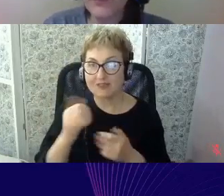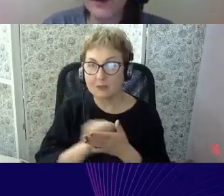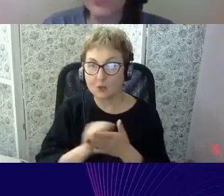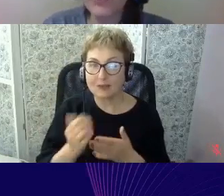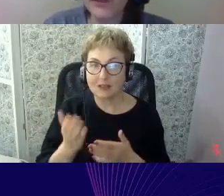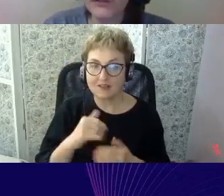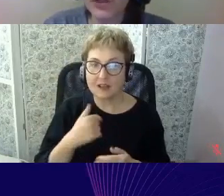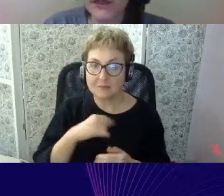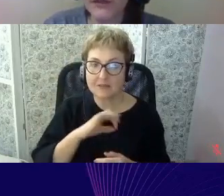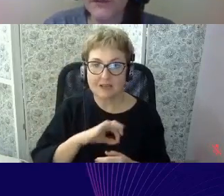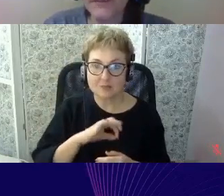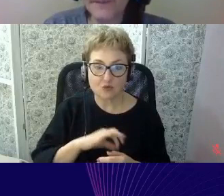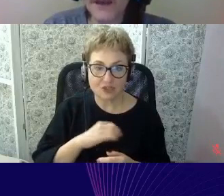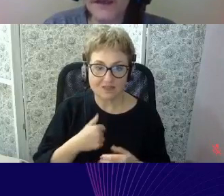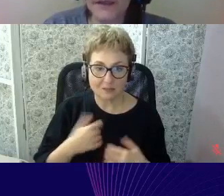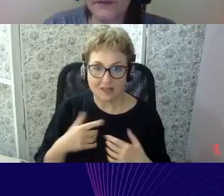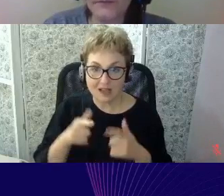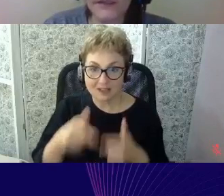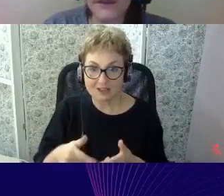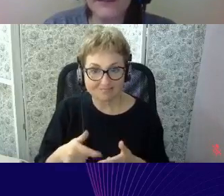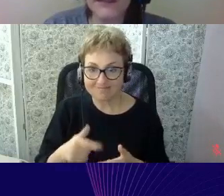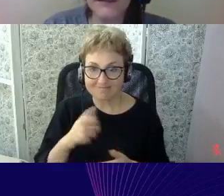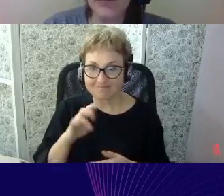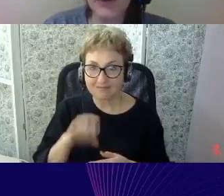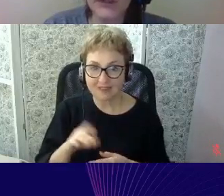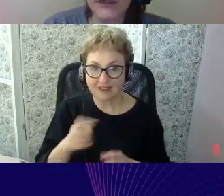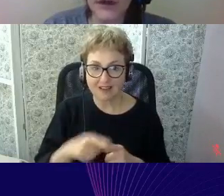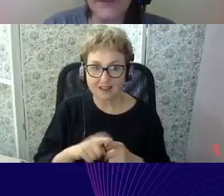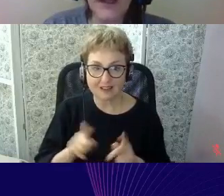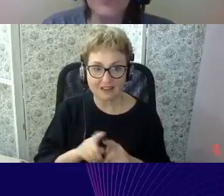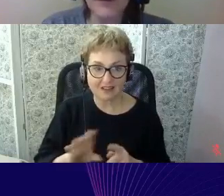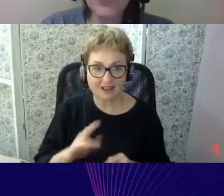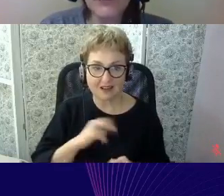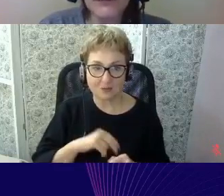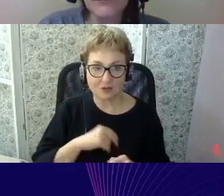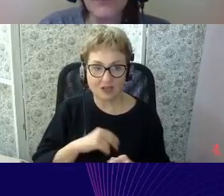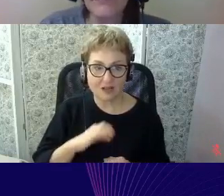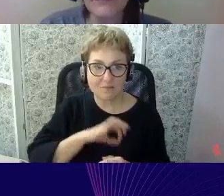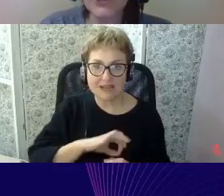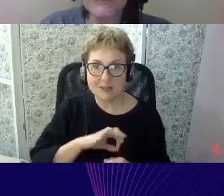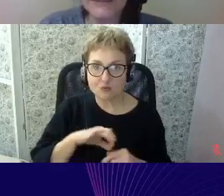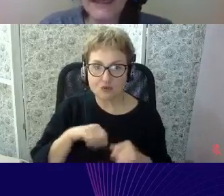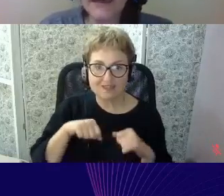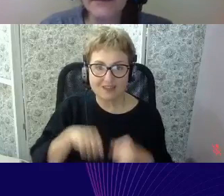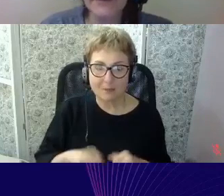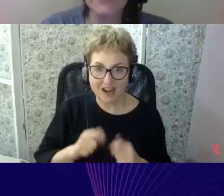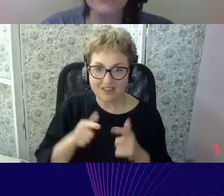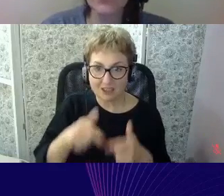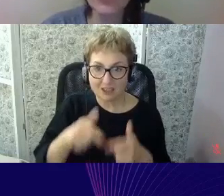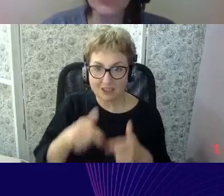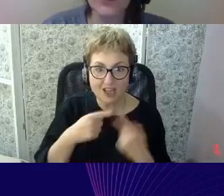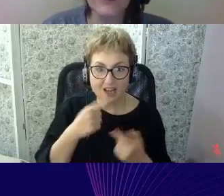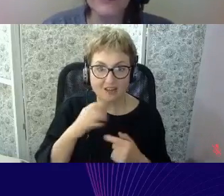документы, давайте преимущественно меня зачисляйте. Нет, на самом деле это работает не так. Преимущественное право зачисления